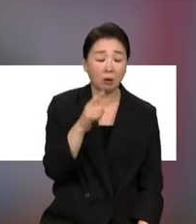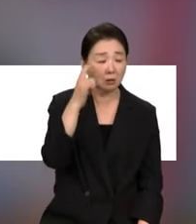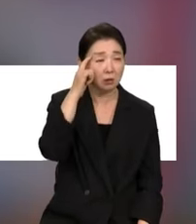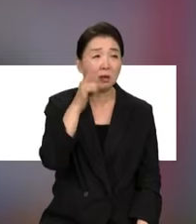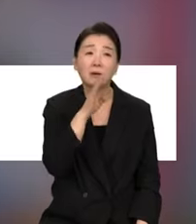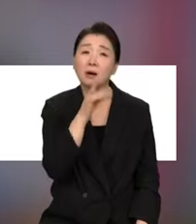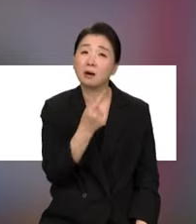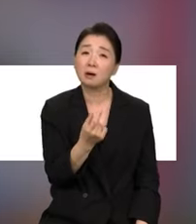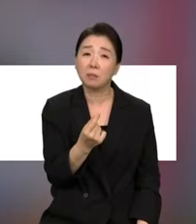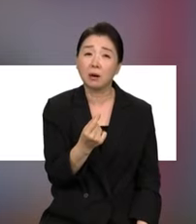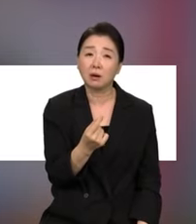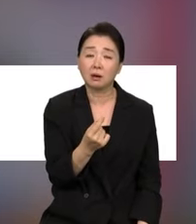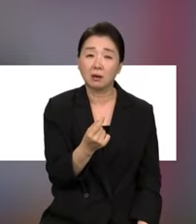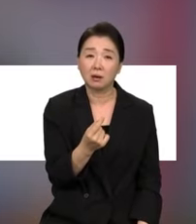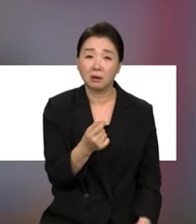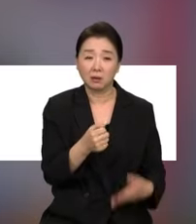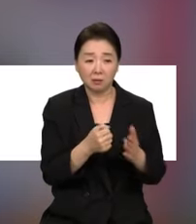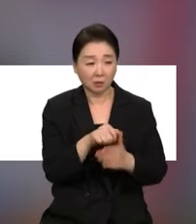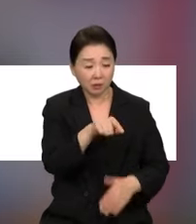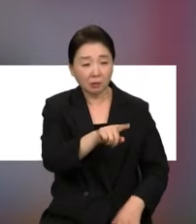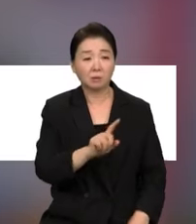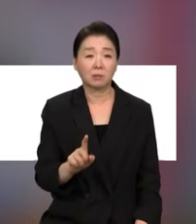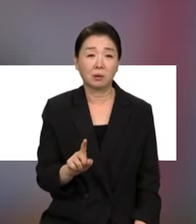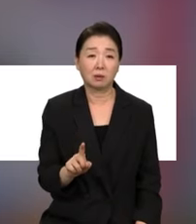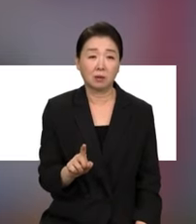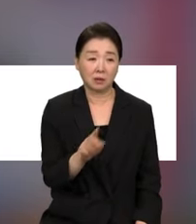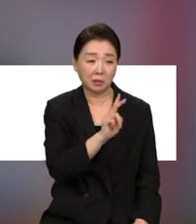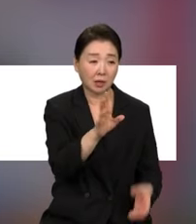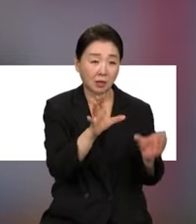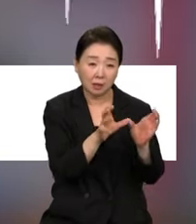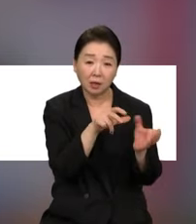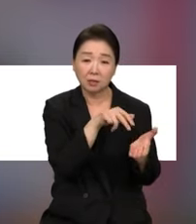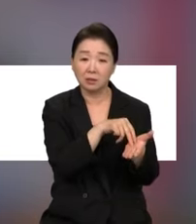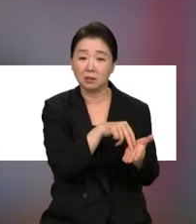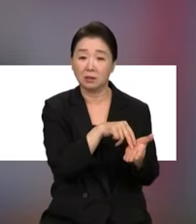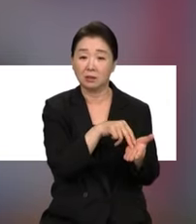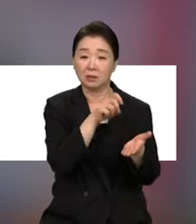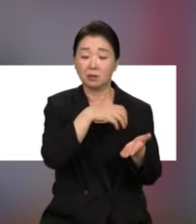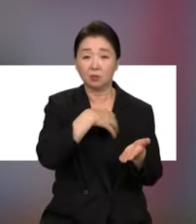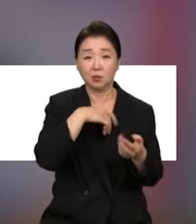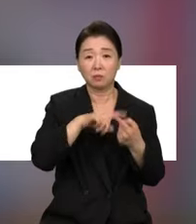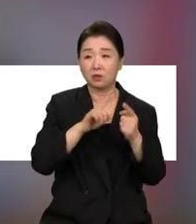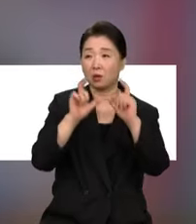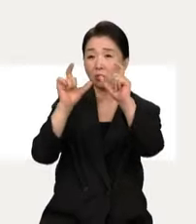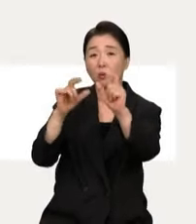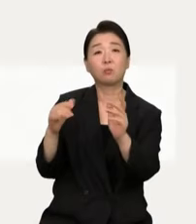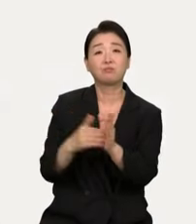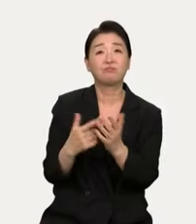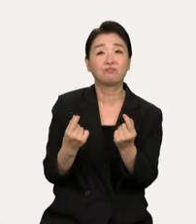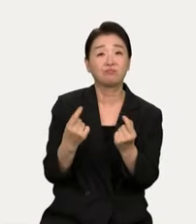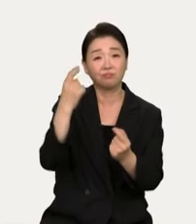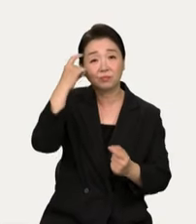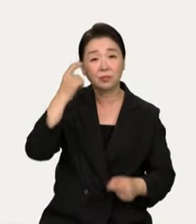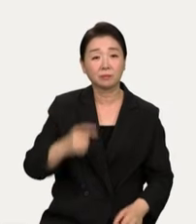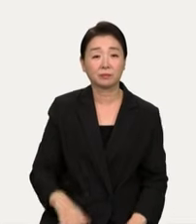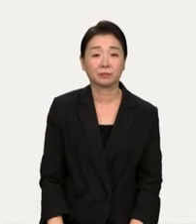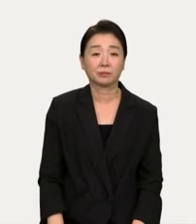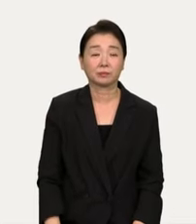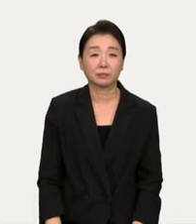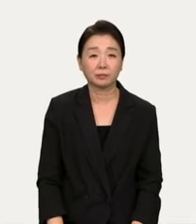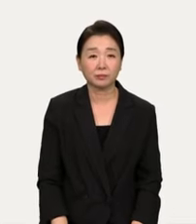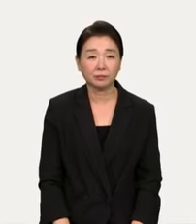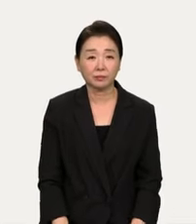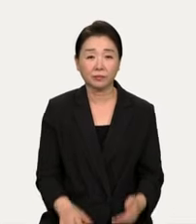때문에 저는 뭐 그거에 대해서 야당에서 그냥 그런 위험성을 경고한 거고 지난달 21일